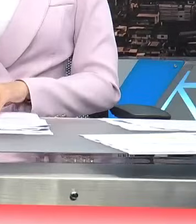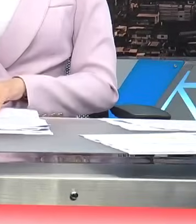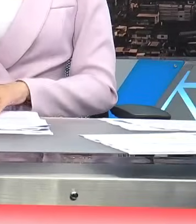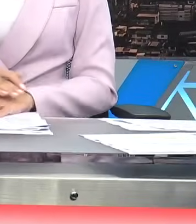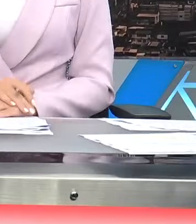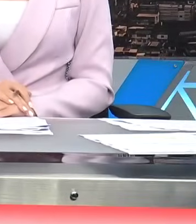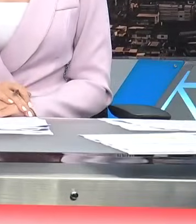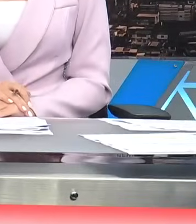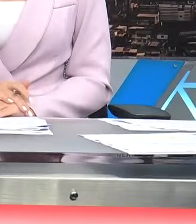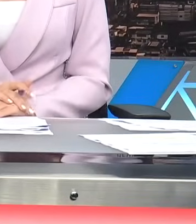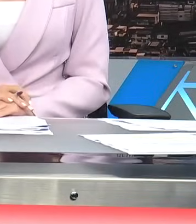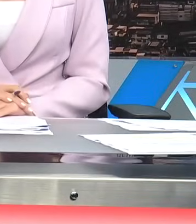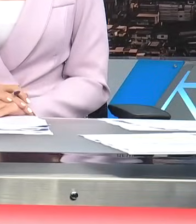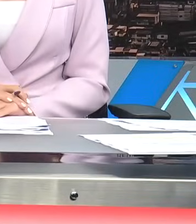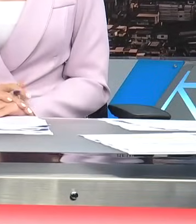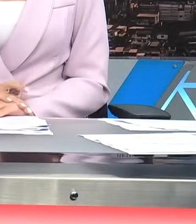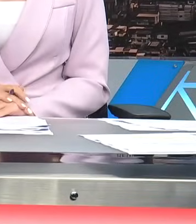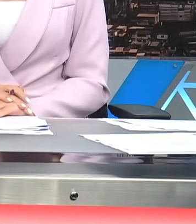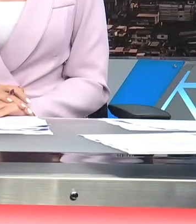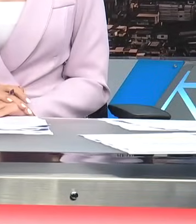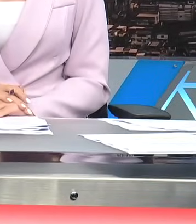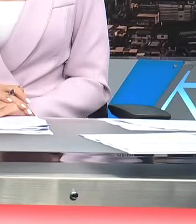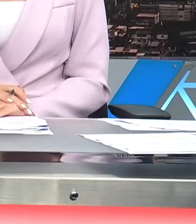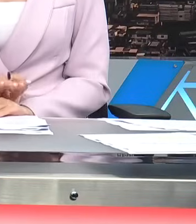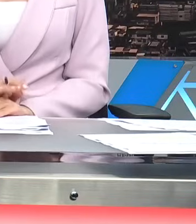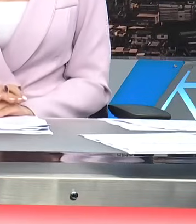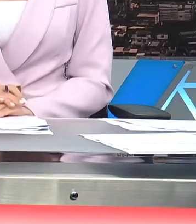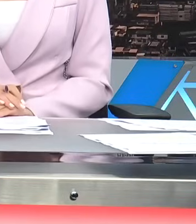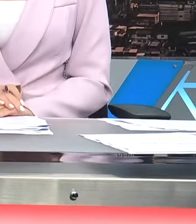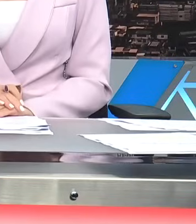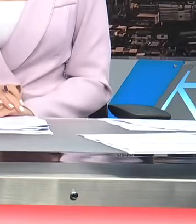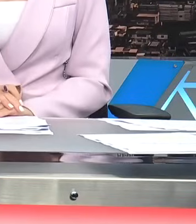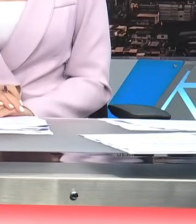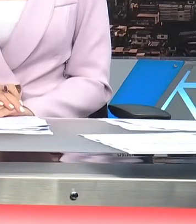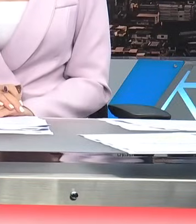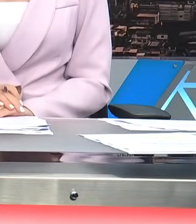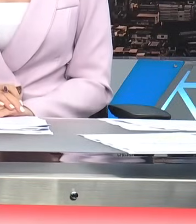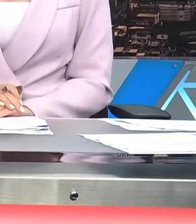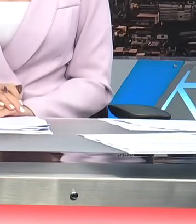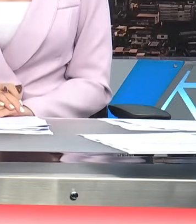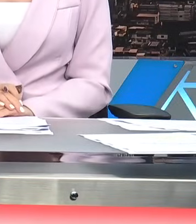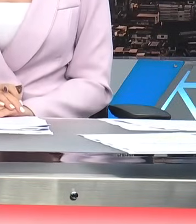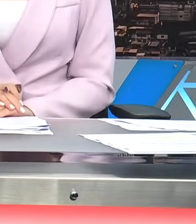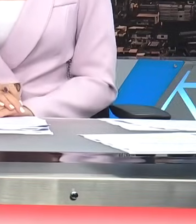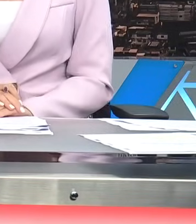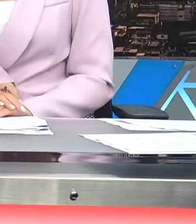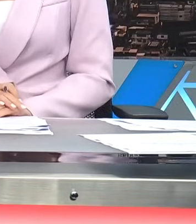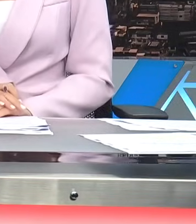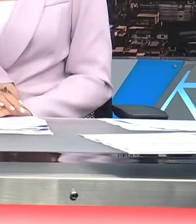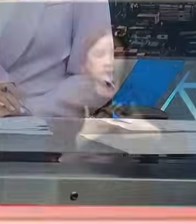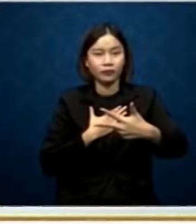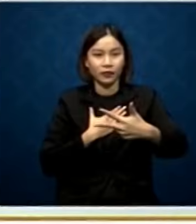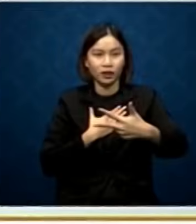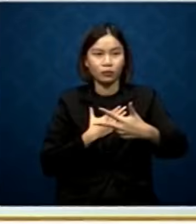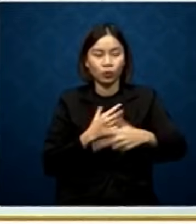ไปที่สภากันต่อท่านผู้ชมคะวันนี้มีการประชุมวุฒที่สภานะคะปรากฏว่าก็มีสวตั้งกระทู้ถามเกี่ยวกับเรื่องการปราบปรามผู้มีอิทธิพลคนที่ได้รับ